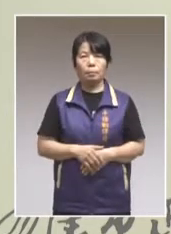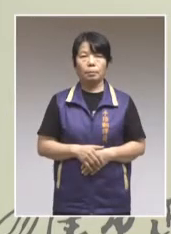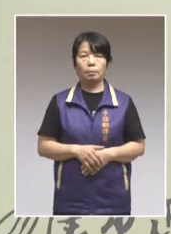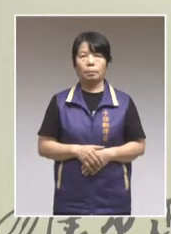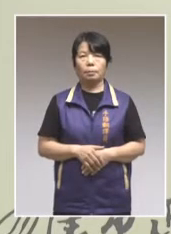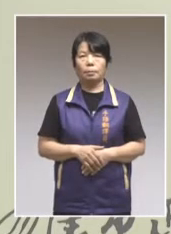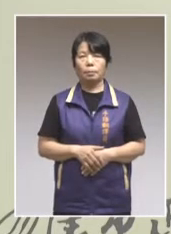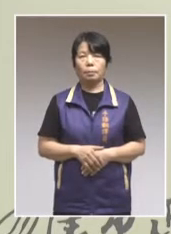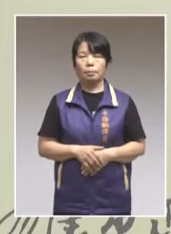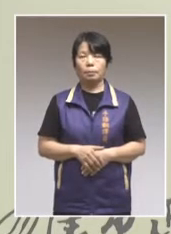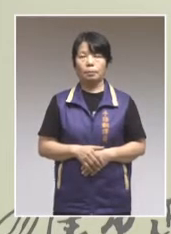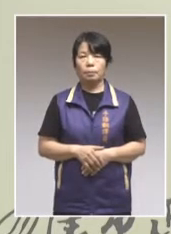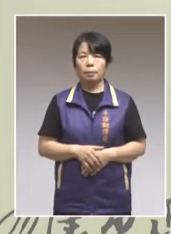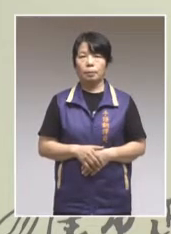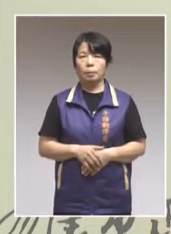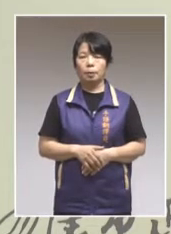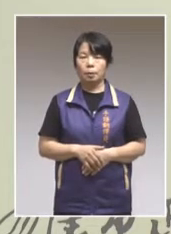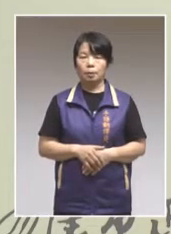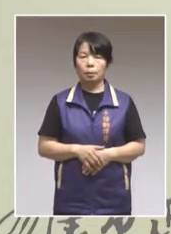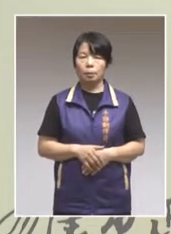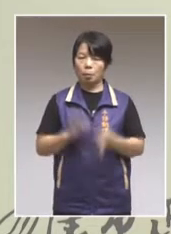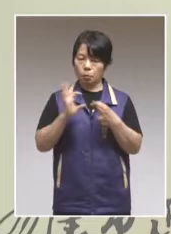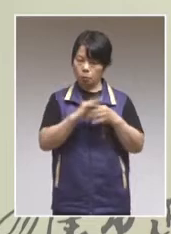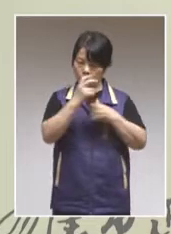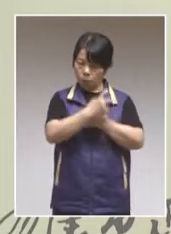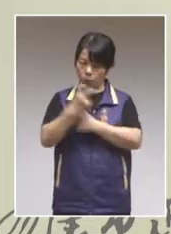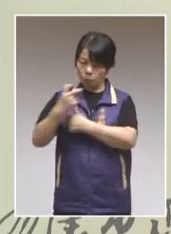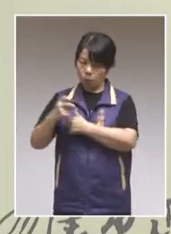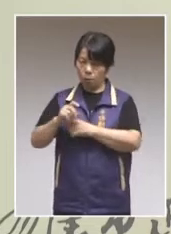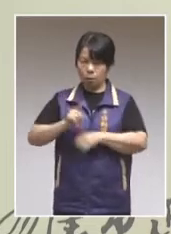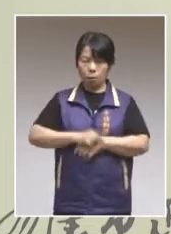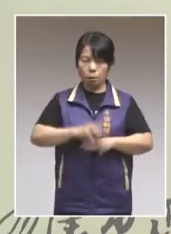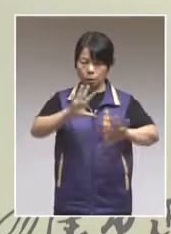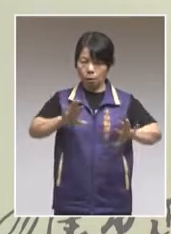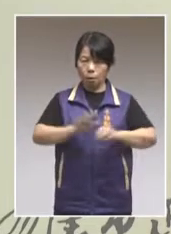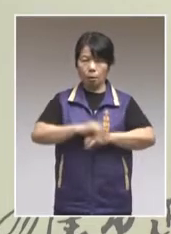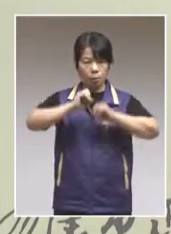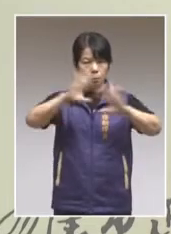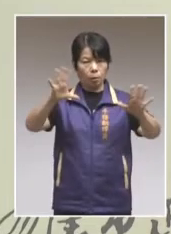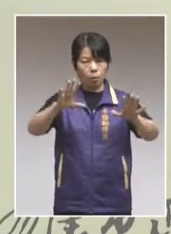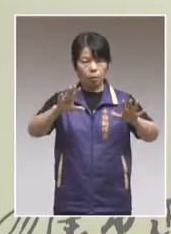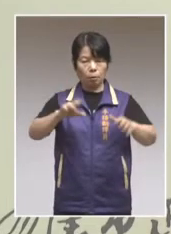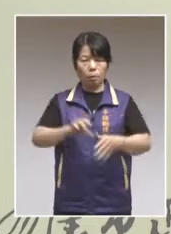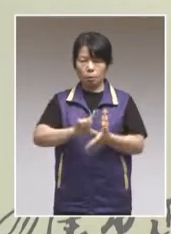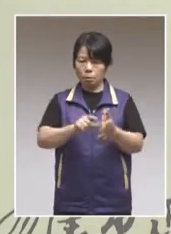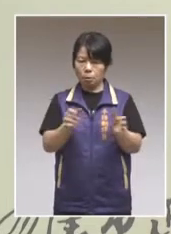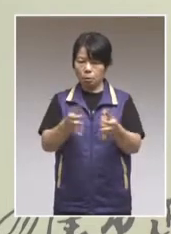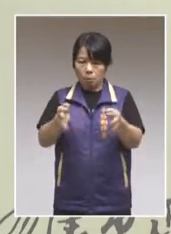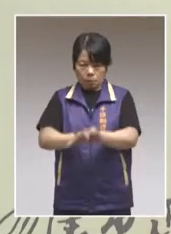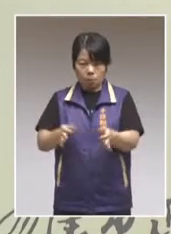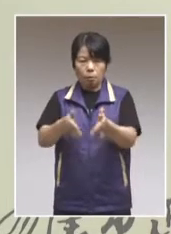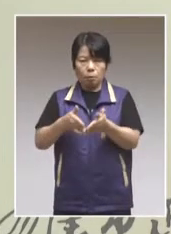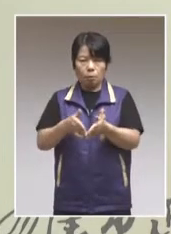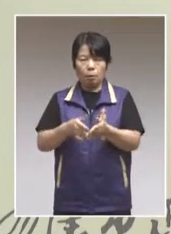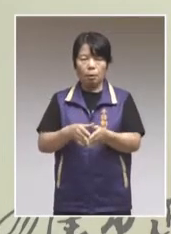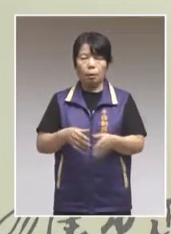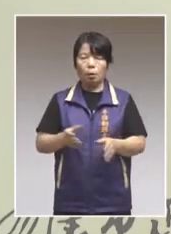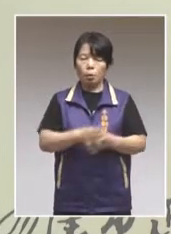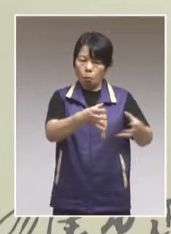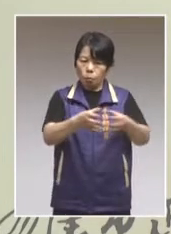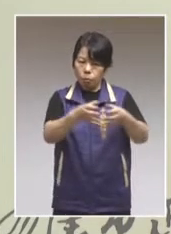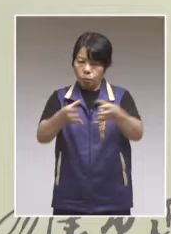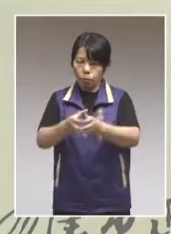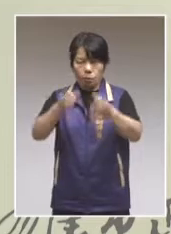以这个不断的去检讨这种通报的机制，务必很快的能够取得所有